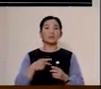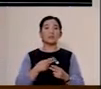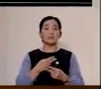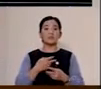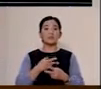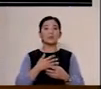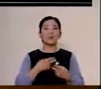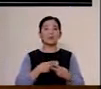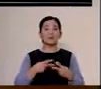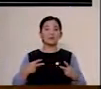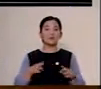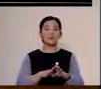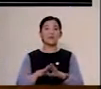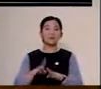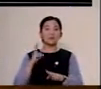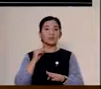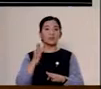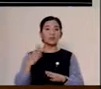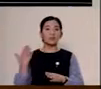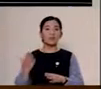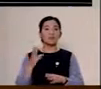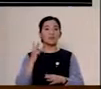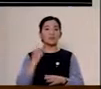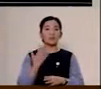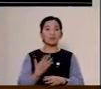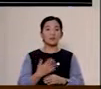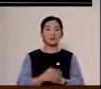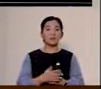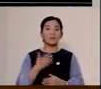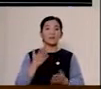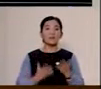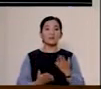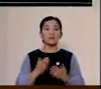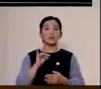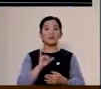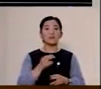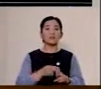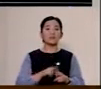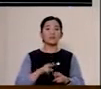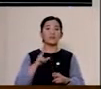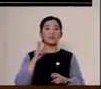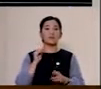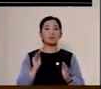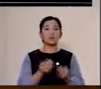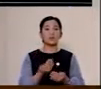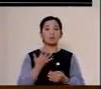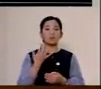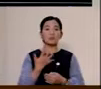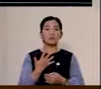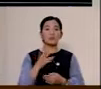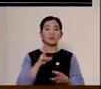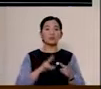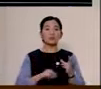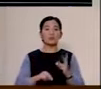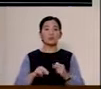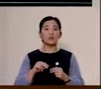цифру, расположенную справа от этого разряда, с цифрой 5. Если у вас эта цифра меньше 5,